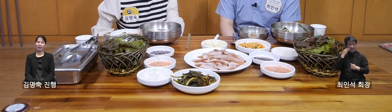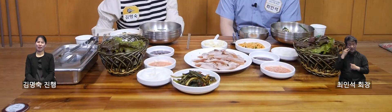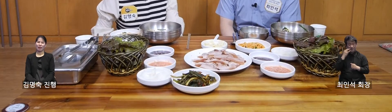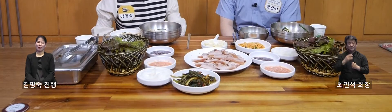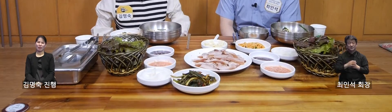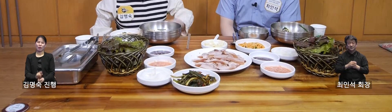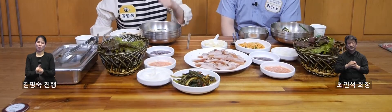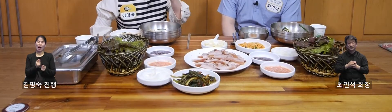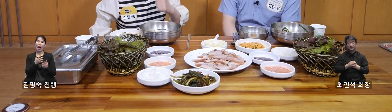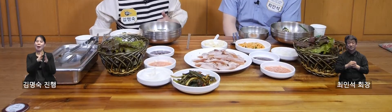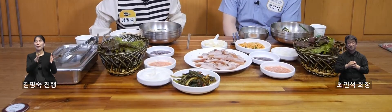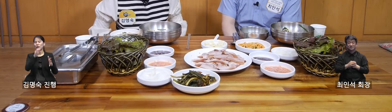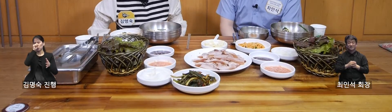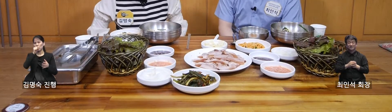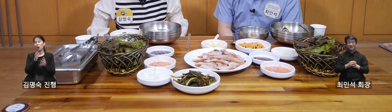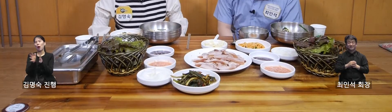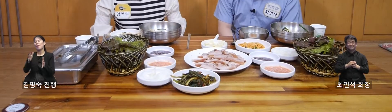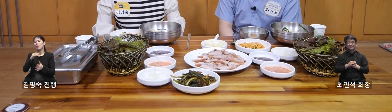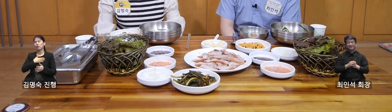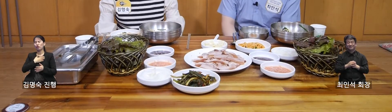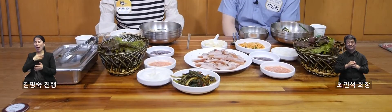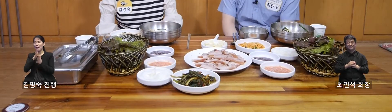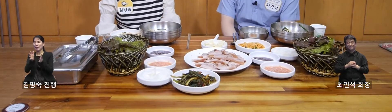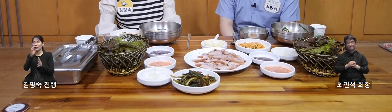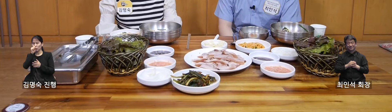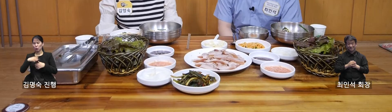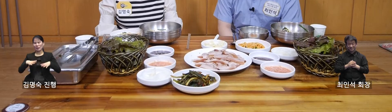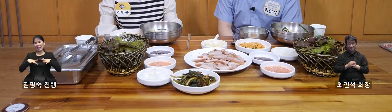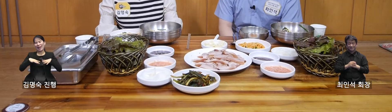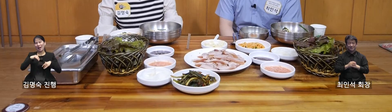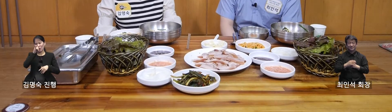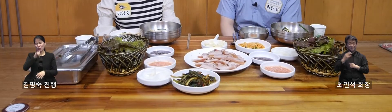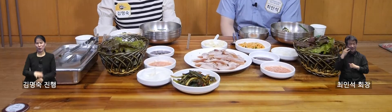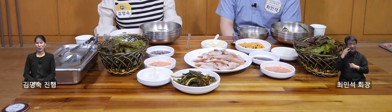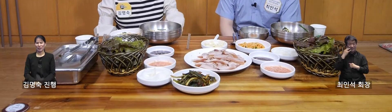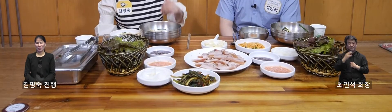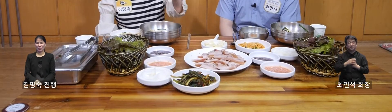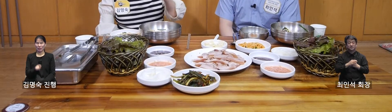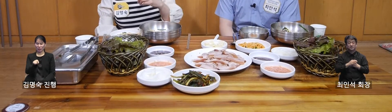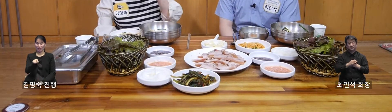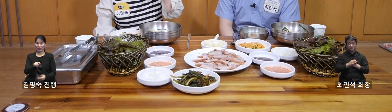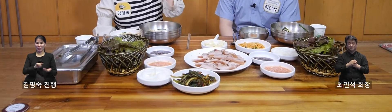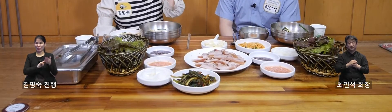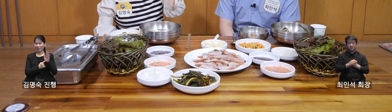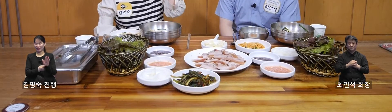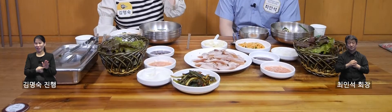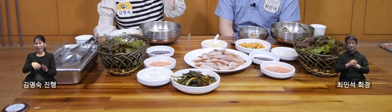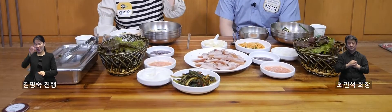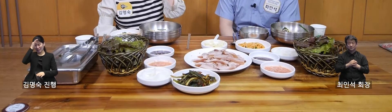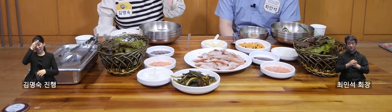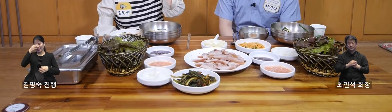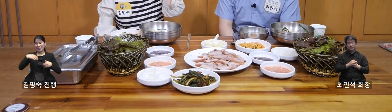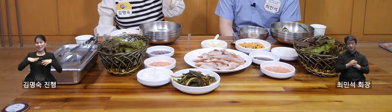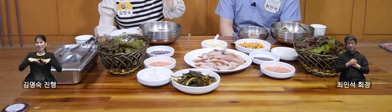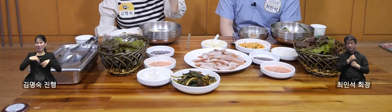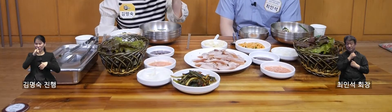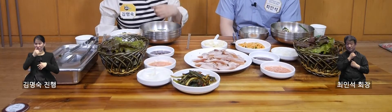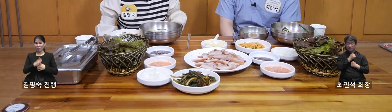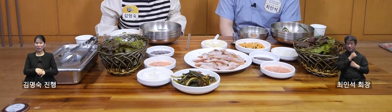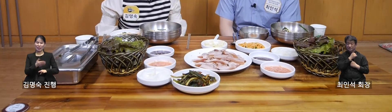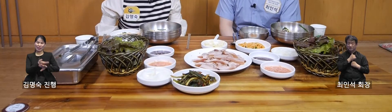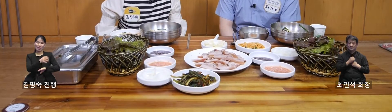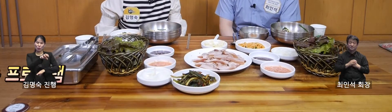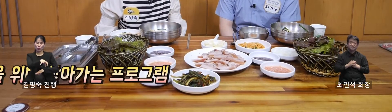서로 우리 아파트가 좋다고 그냥 자랑들 하시고 뭐 거기 나와서 장기 자랑도 하고 아, 진짜 딴